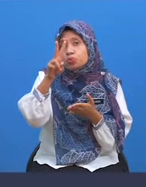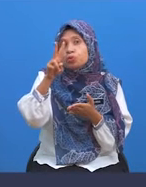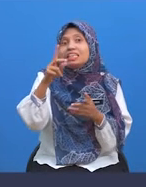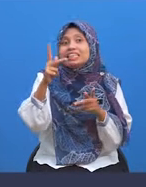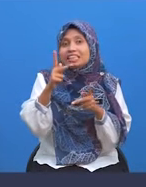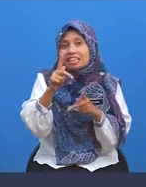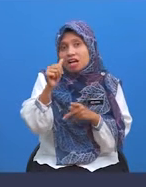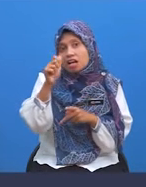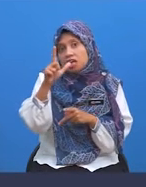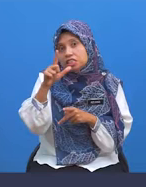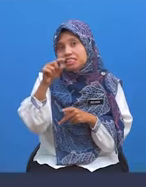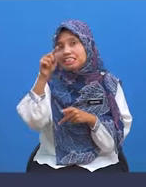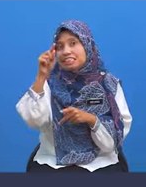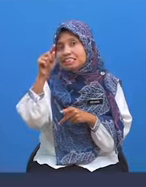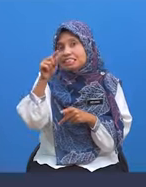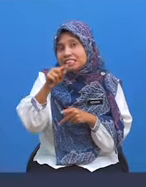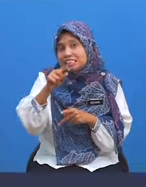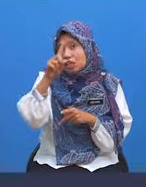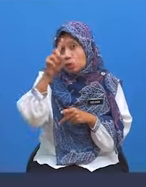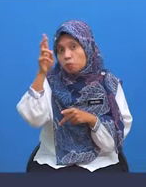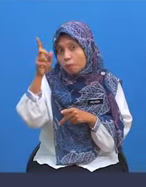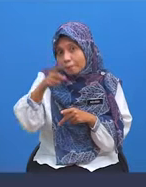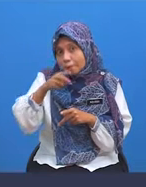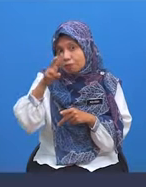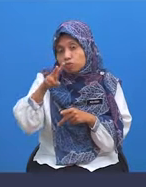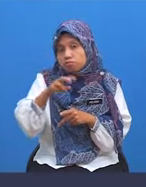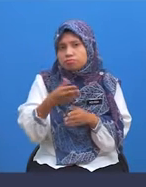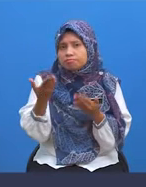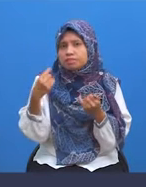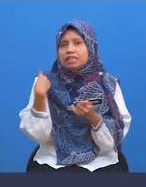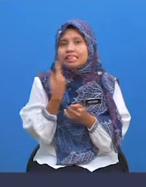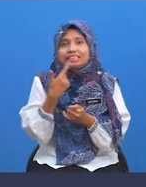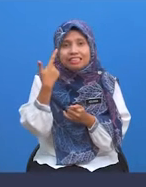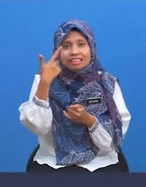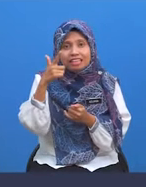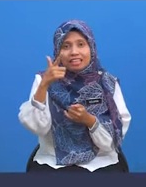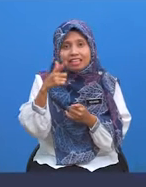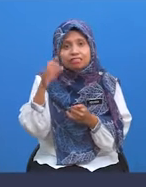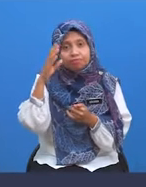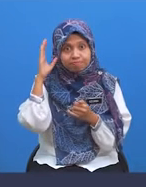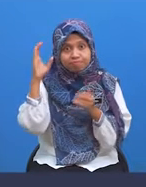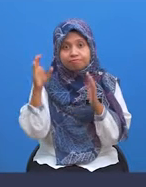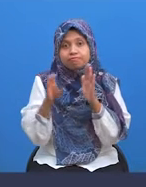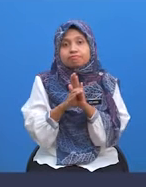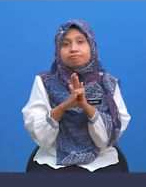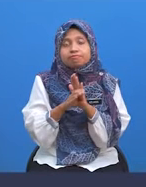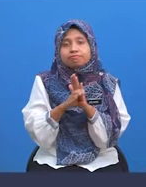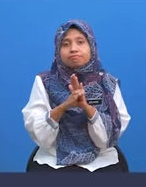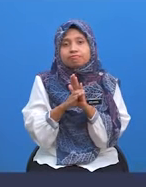Mari kita lihat paparan skrin bagi graf dengan color